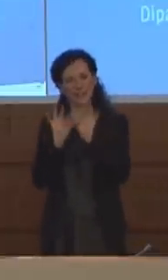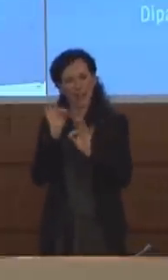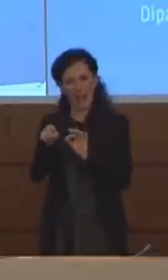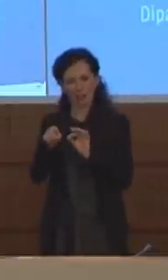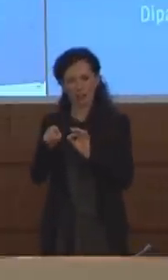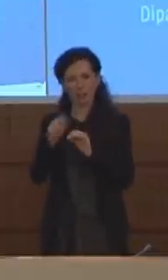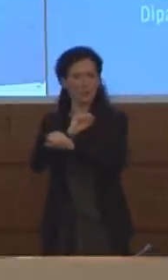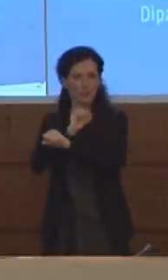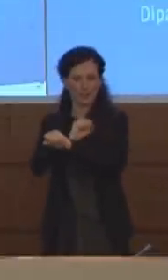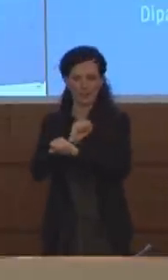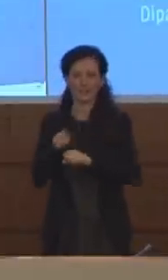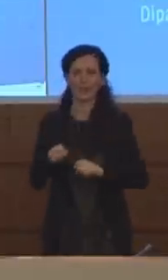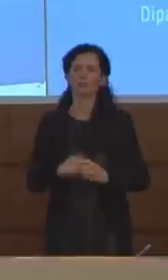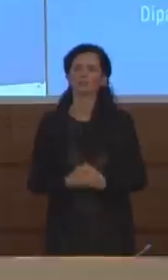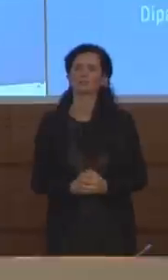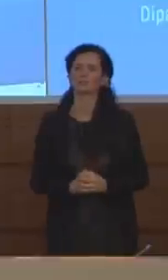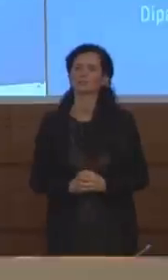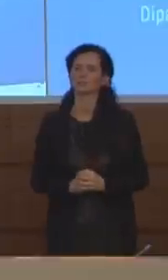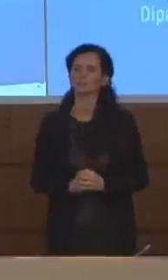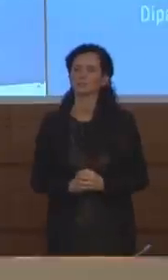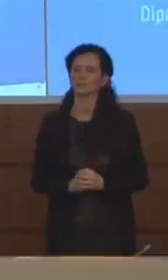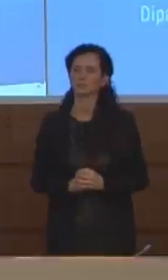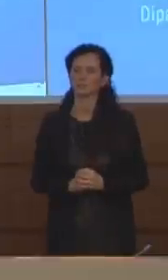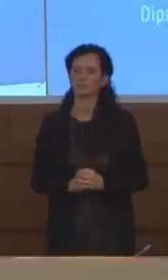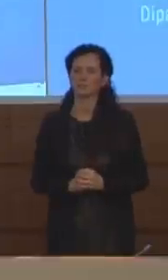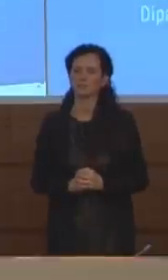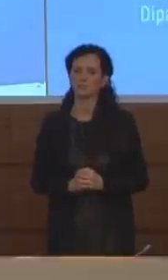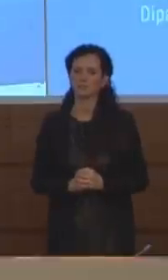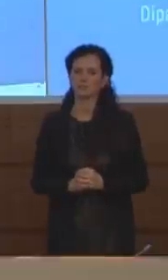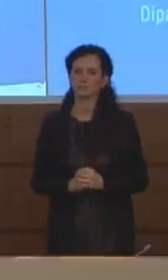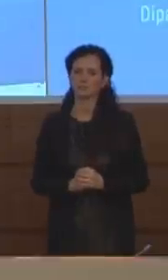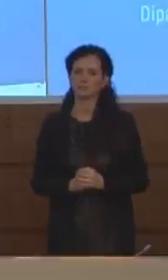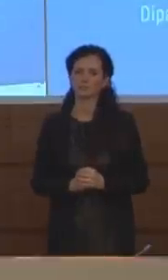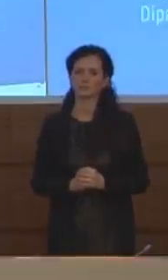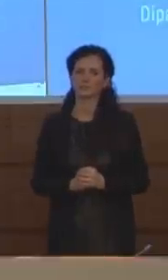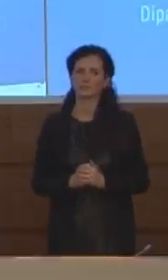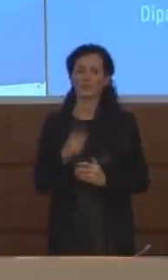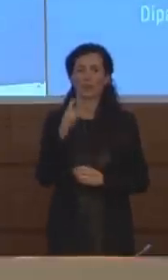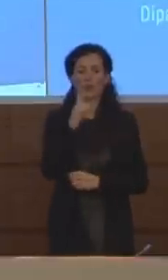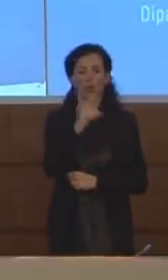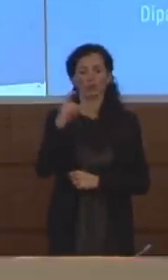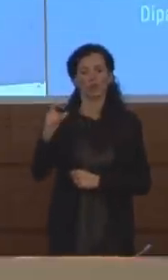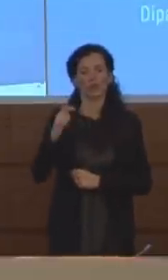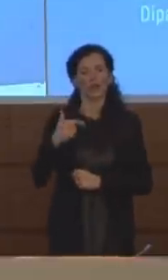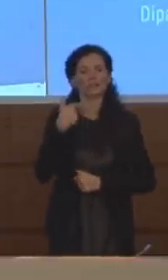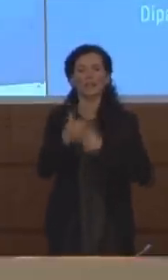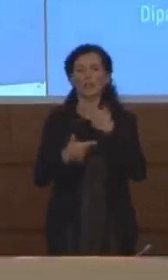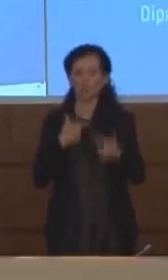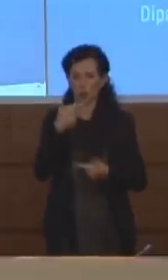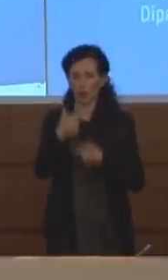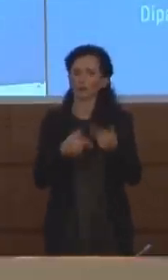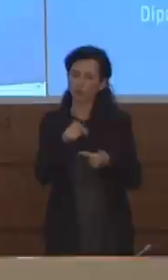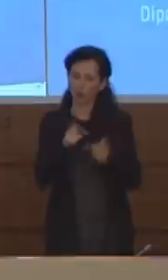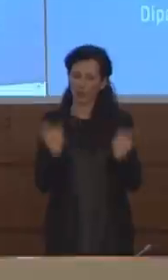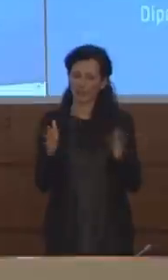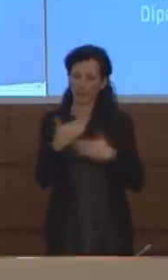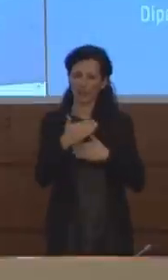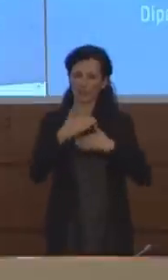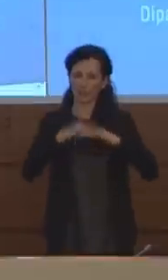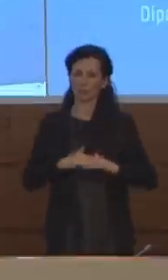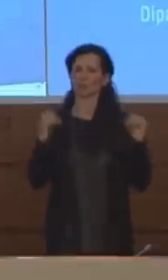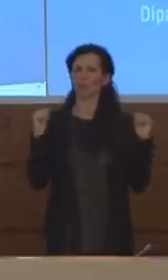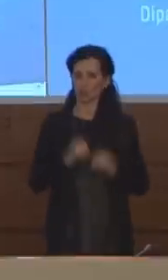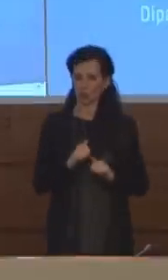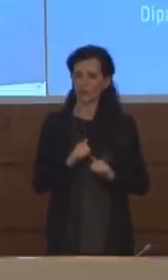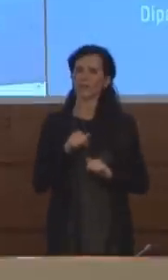istituti penitenziari le somme raccolte sul conto corrente del dipartimento della